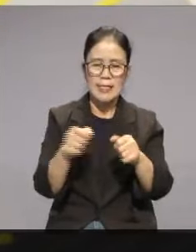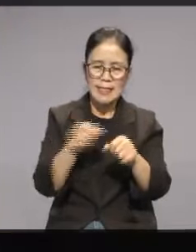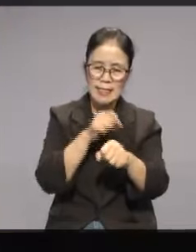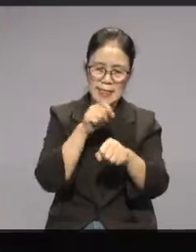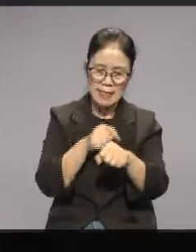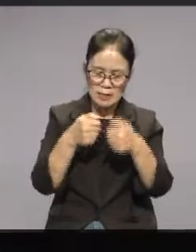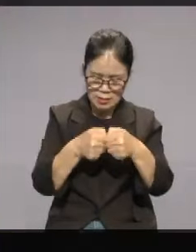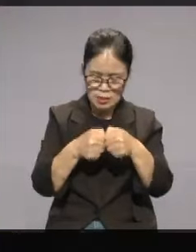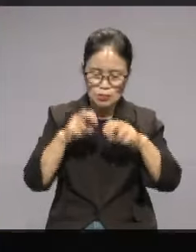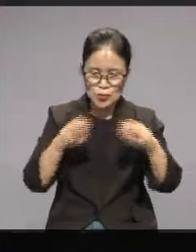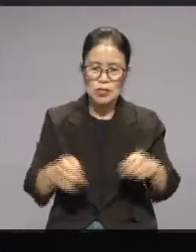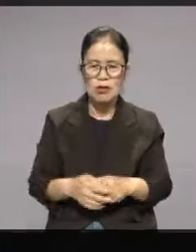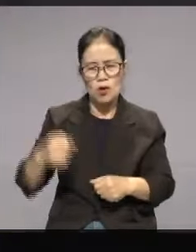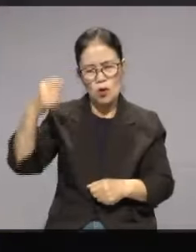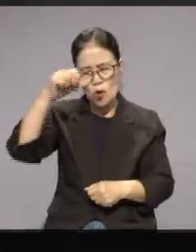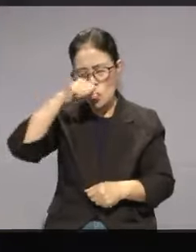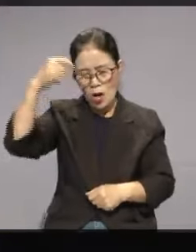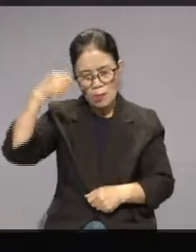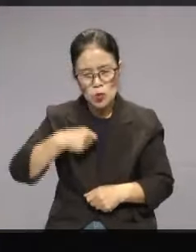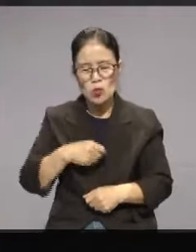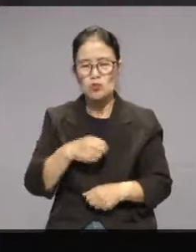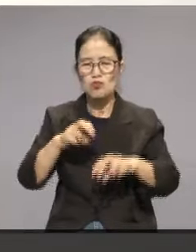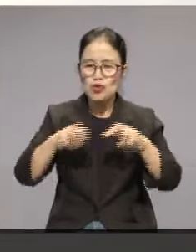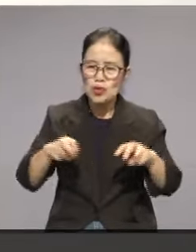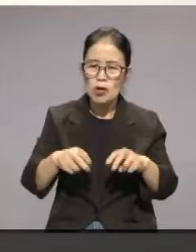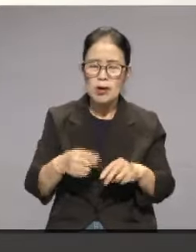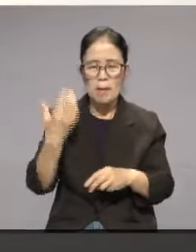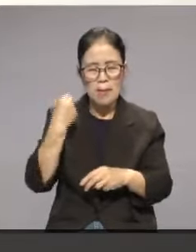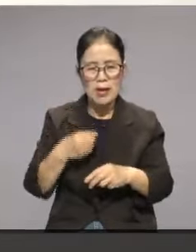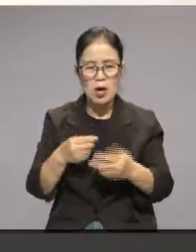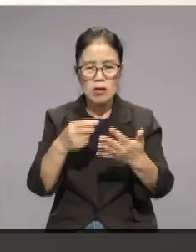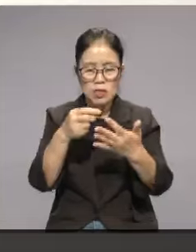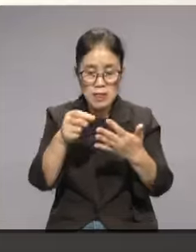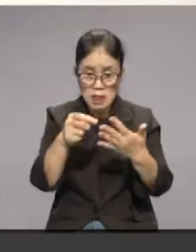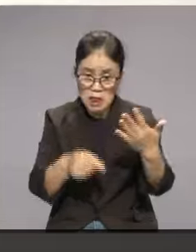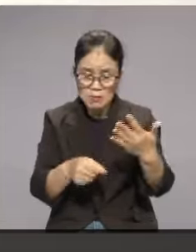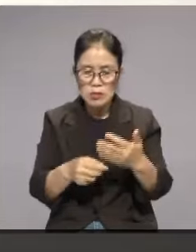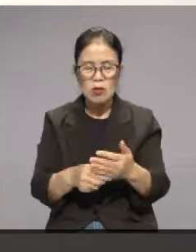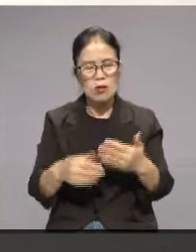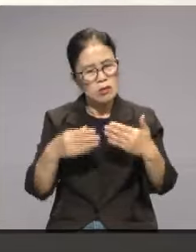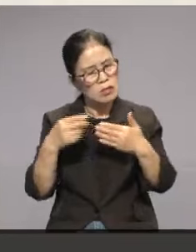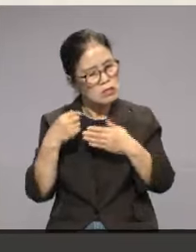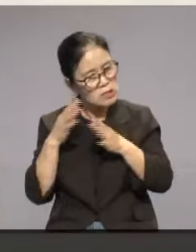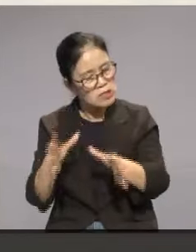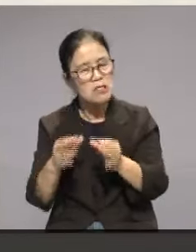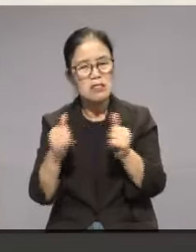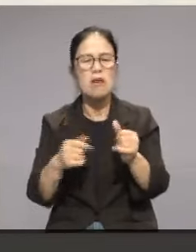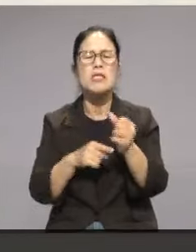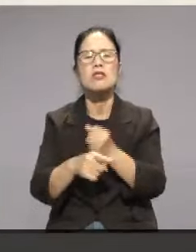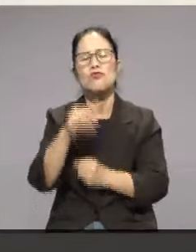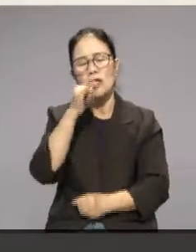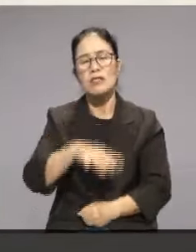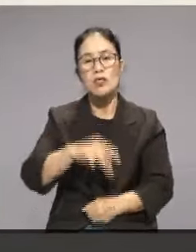분석했습니다. 호감을 주는 사람으로 거듭나기 위한 매력 지침서, 끌리는 이들에겐 이유가 있답니다. 우리가 처음